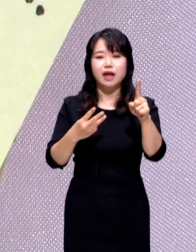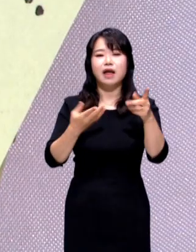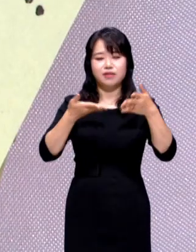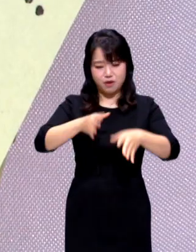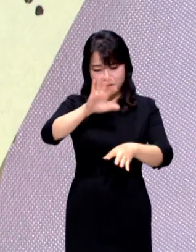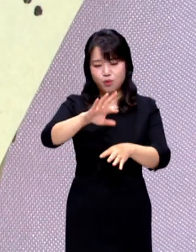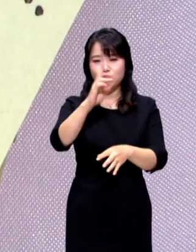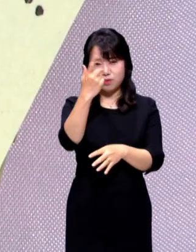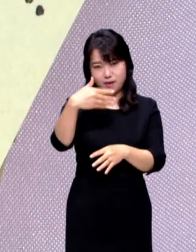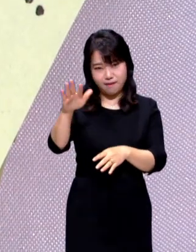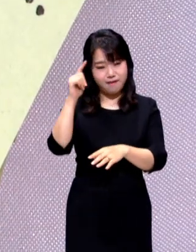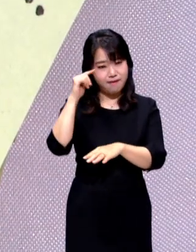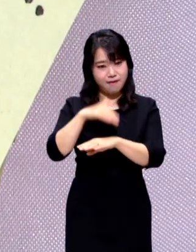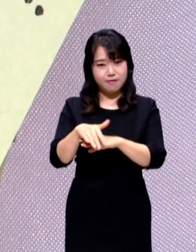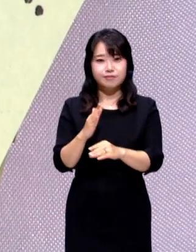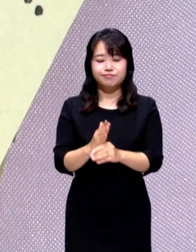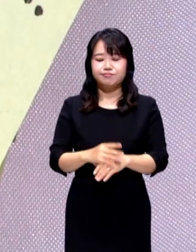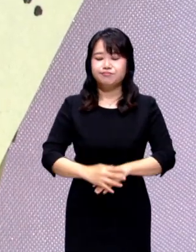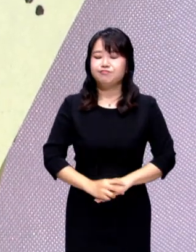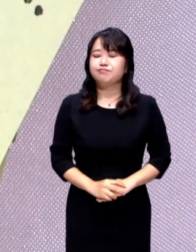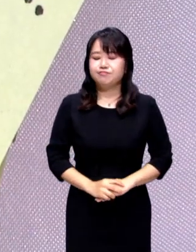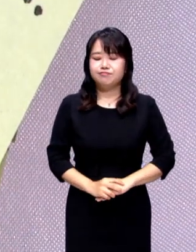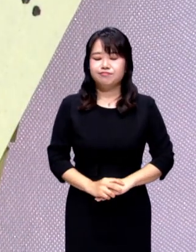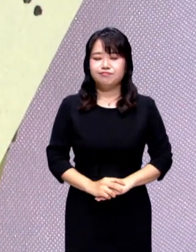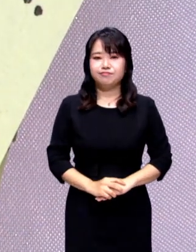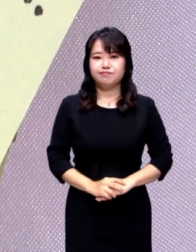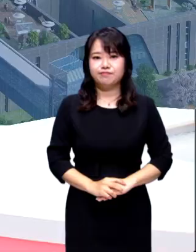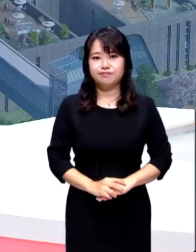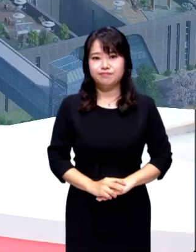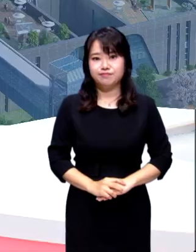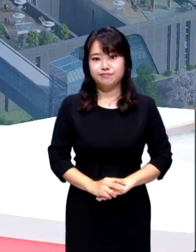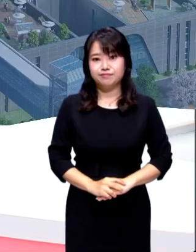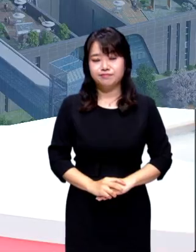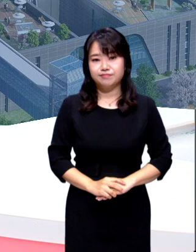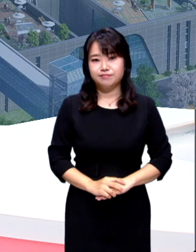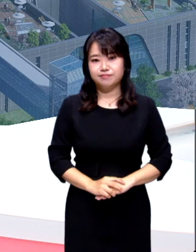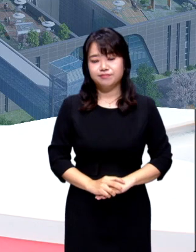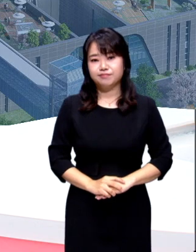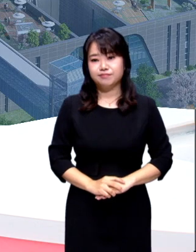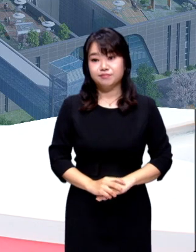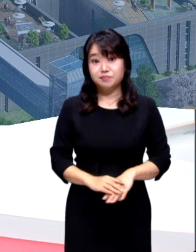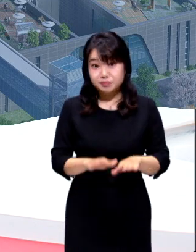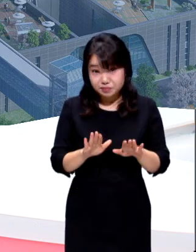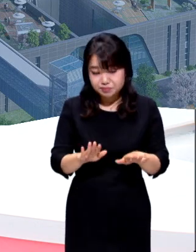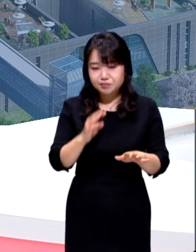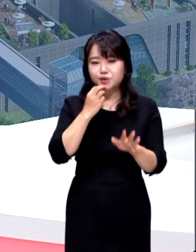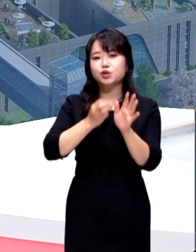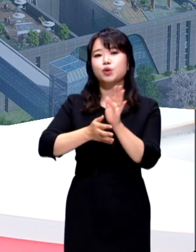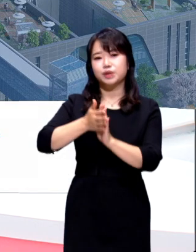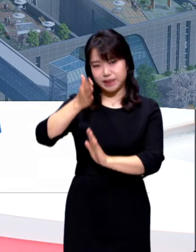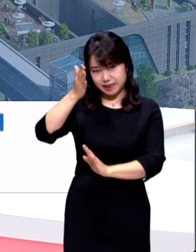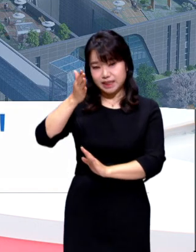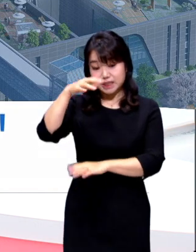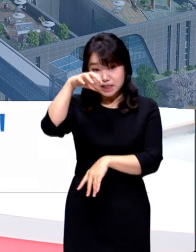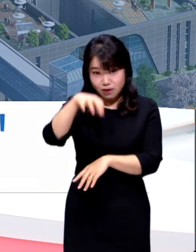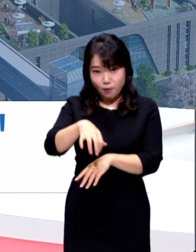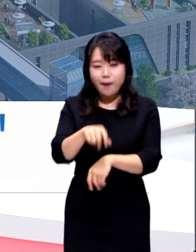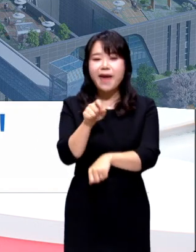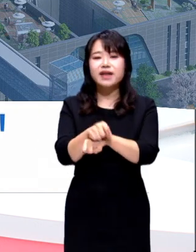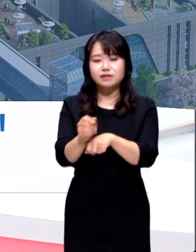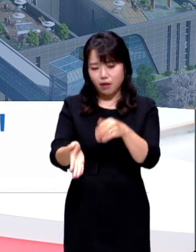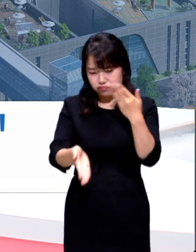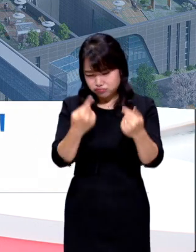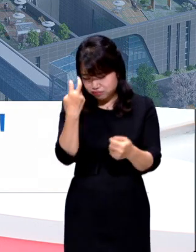송환될 예정입니다. BTV 뉴스 이재원입니다. 네, 이번에는 서울시의회 행정사무감사 소식입니다.